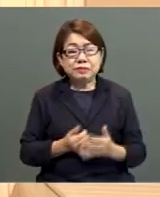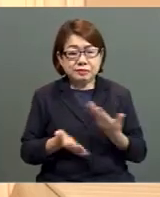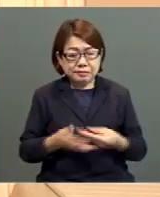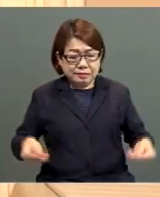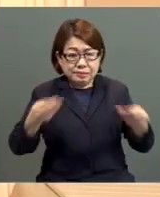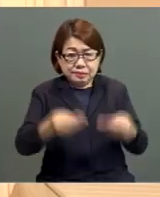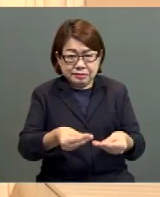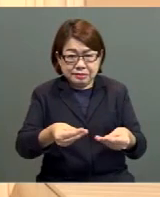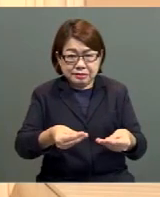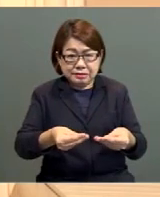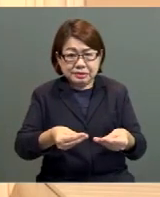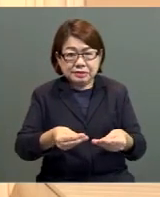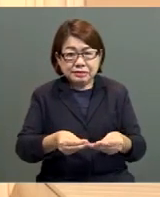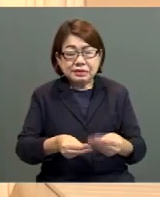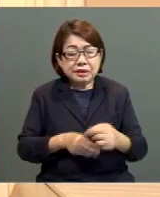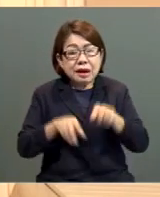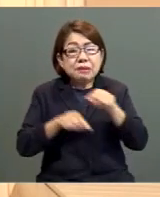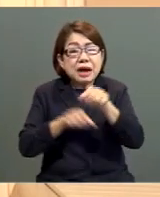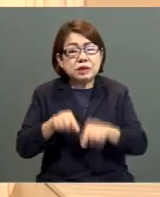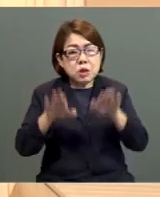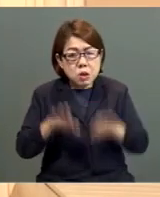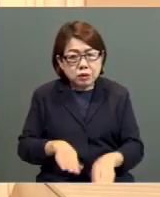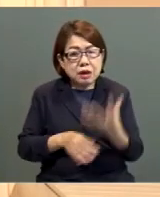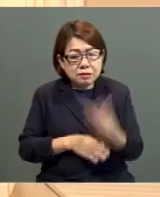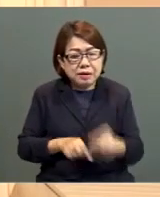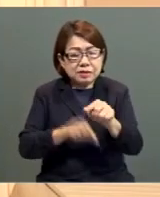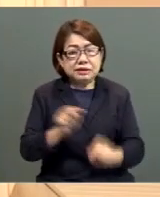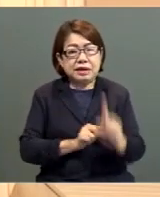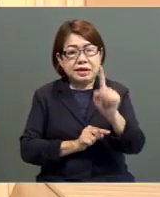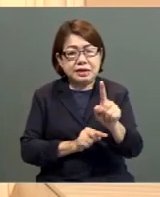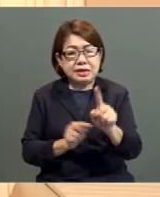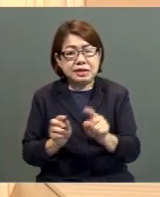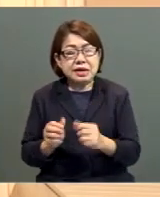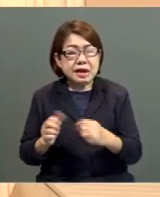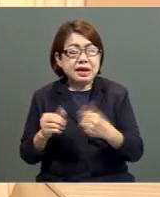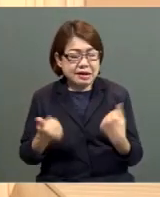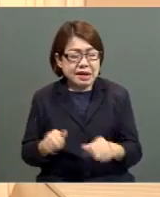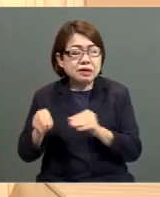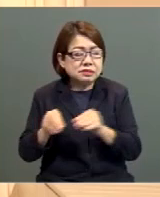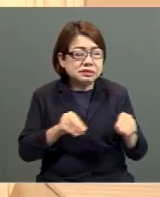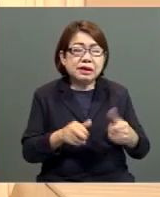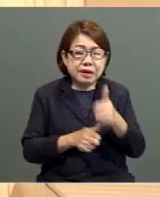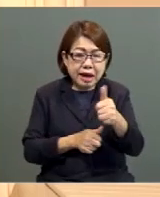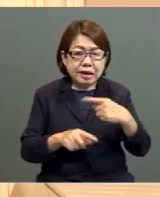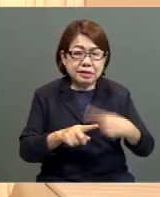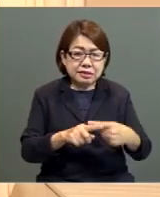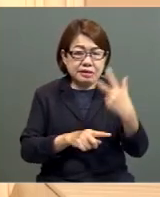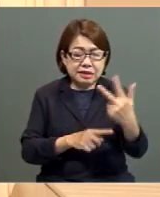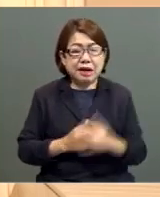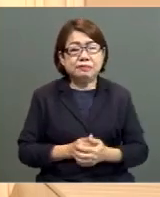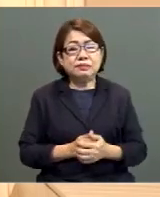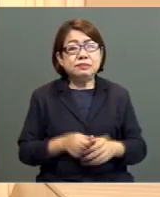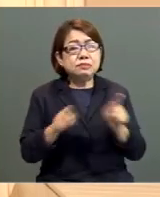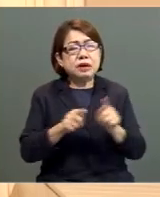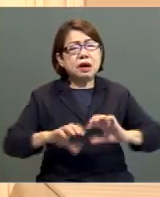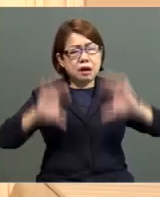หลือ 1% และขยายเวลาให้3เดือนส่วนผู้ประกอบการและ SME รัฐบาลก็จะช่วยคืนสภาพคล่